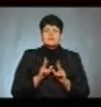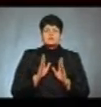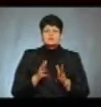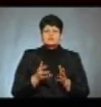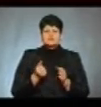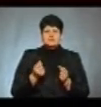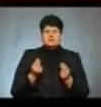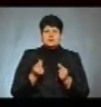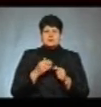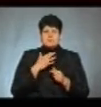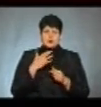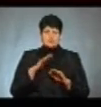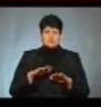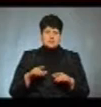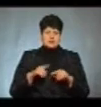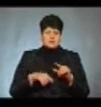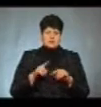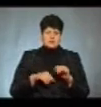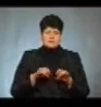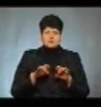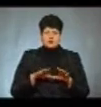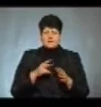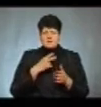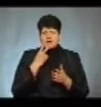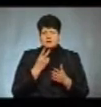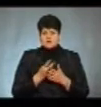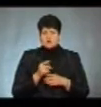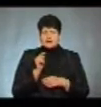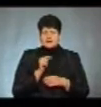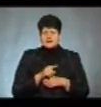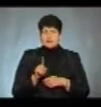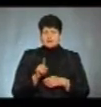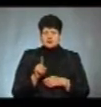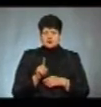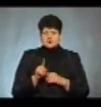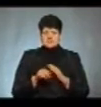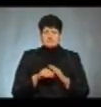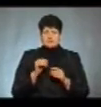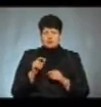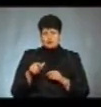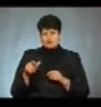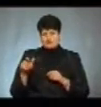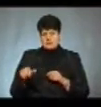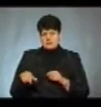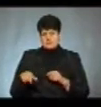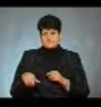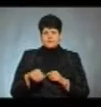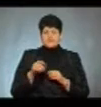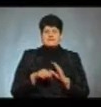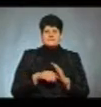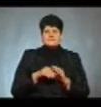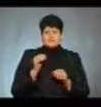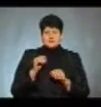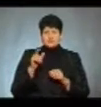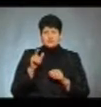гроші багатодітні родини? Постанова передбачає те, що за вибором людини. Тобто вибір